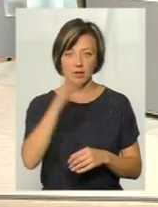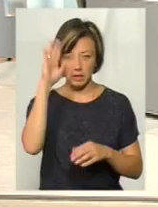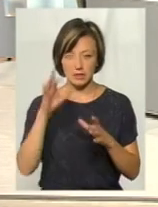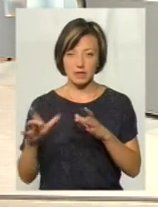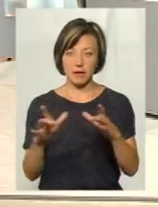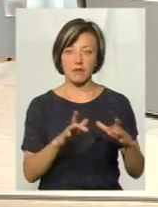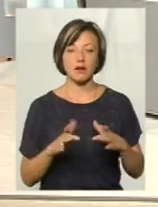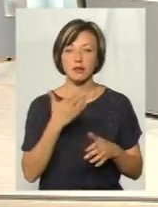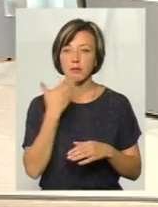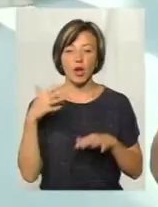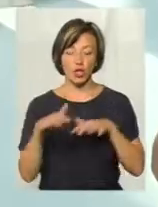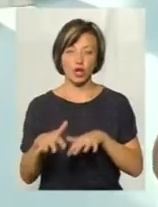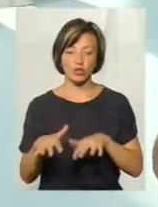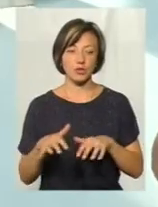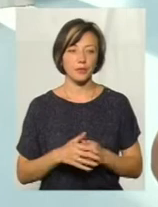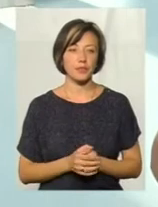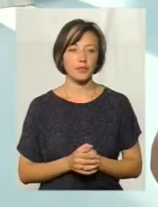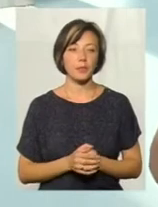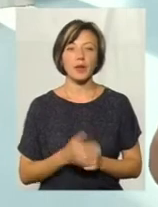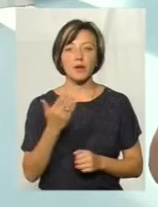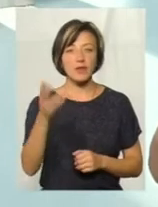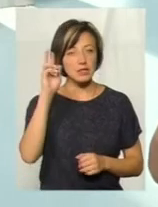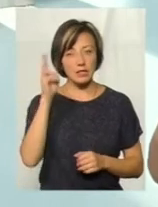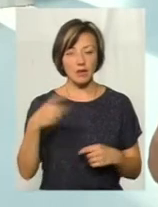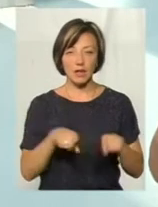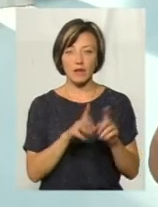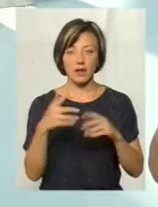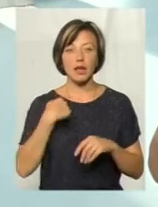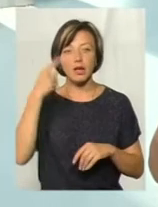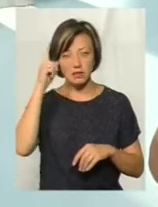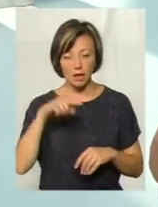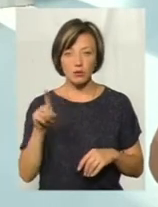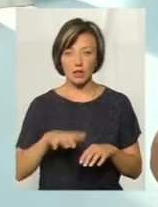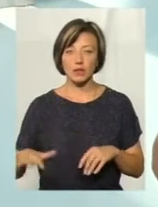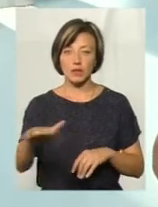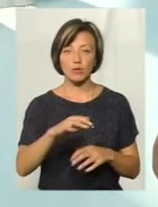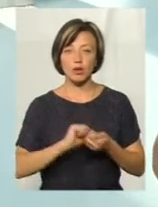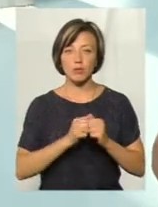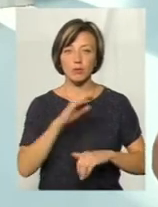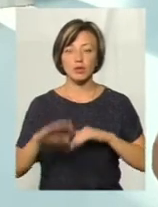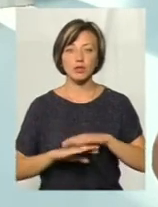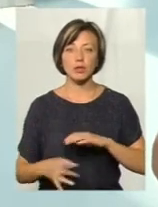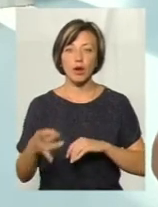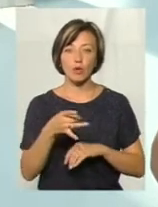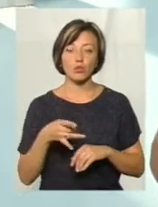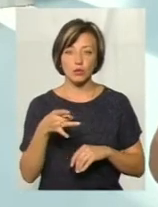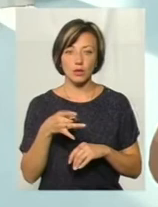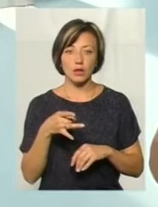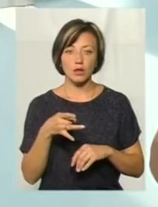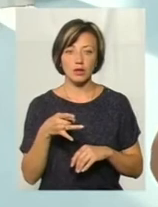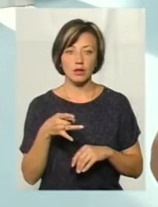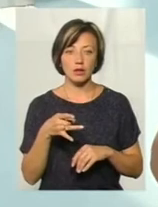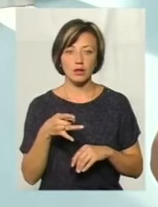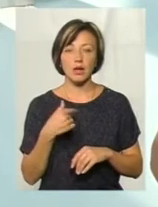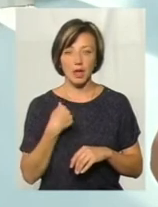Добре, дякую. Ну, власне, можливо, вам не відомо про такі випадки. Мені відомо, що на території Кам'янець-Подільського району, власне, той відомий